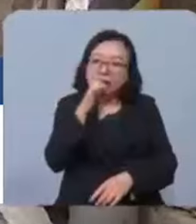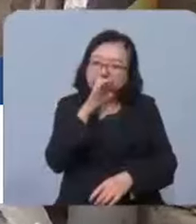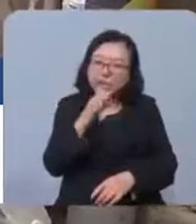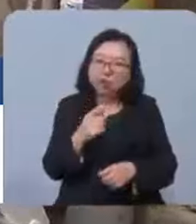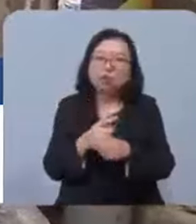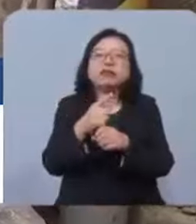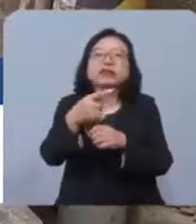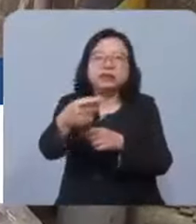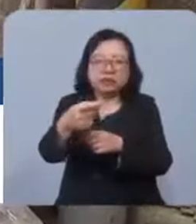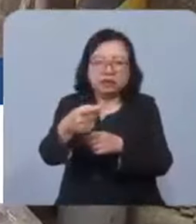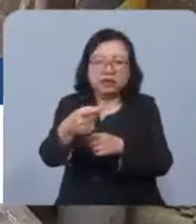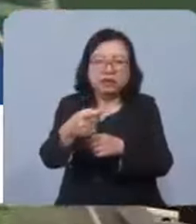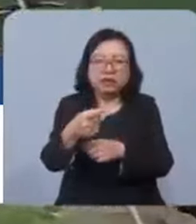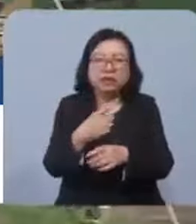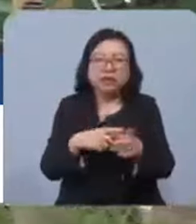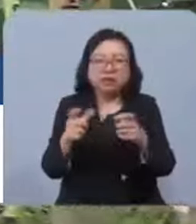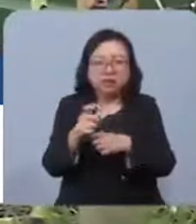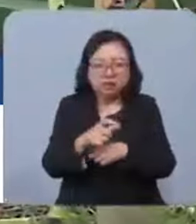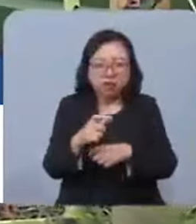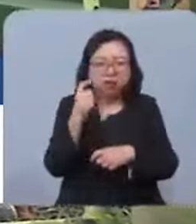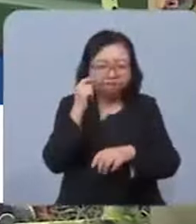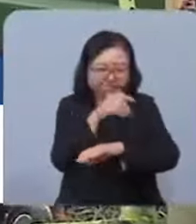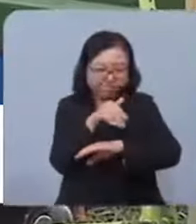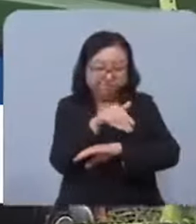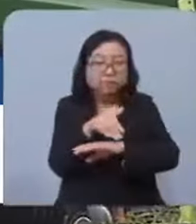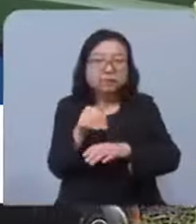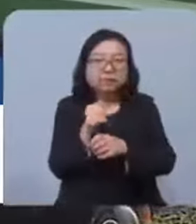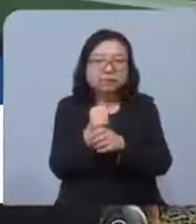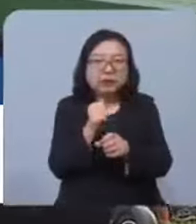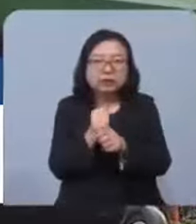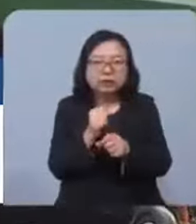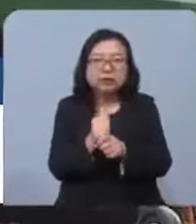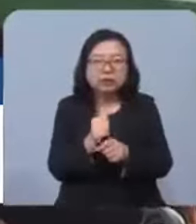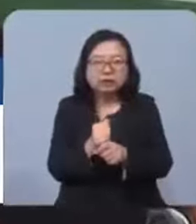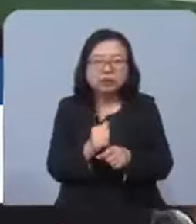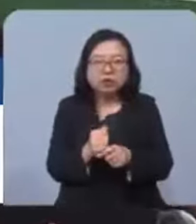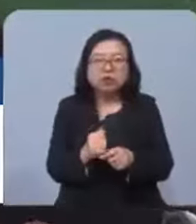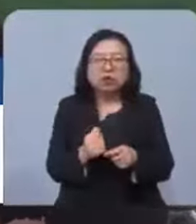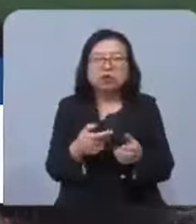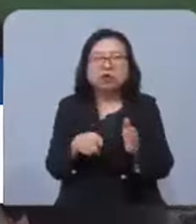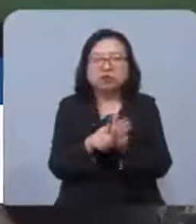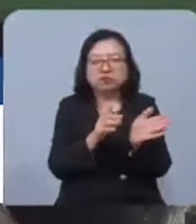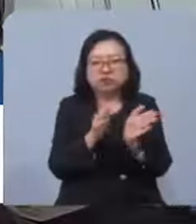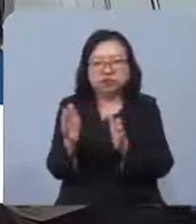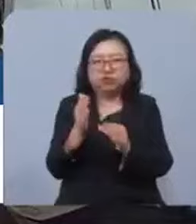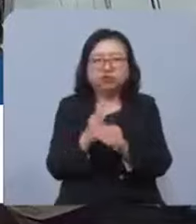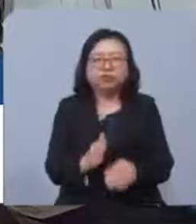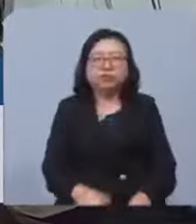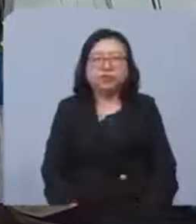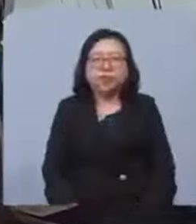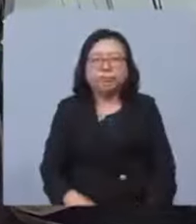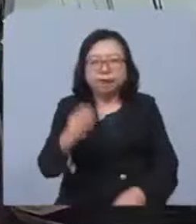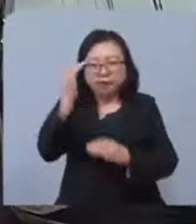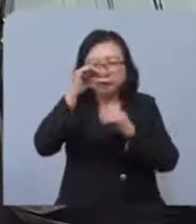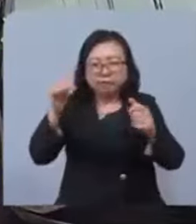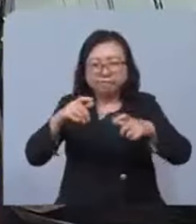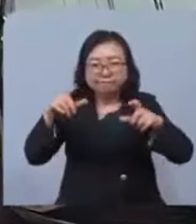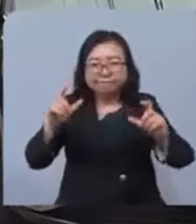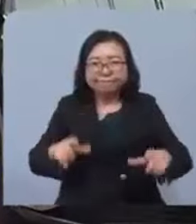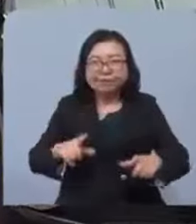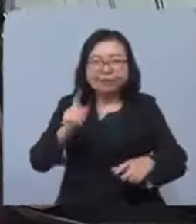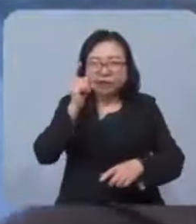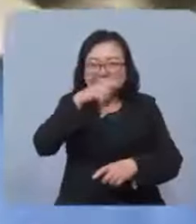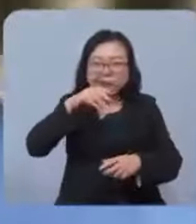차량이라든가 이런 거를 좀 개선해서 수거율이 높아질 수 있도록 이렇게 준비하고 있습니다. 충북에서 배출되는